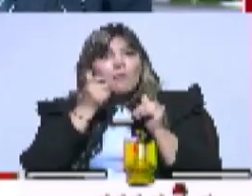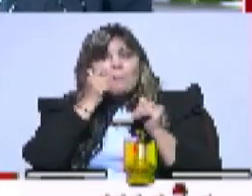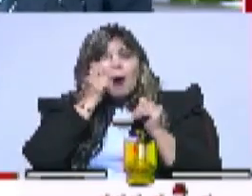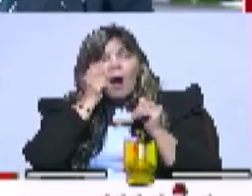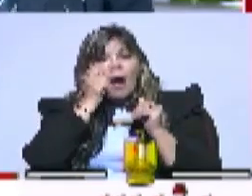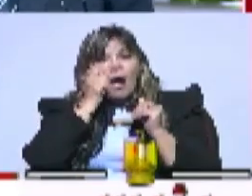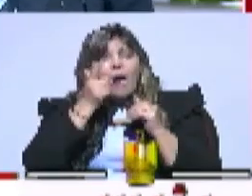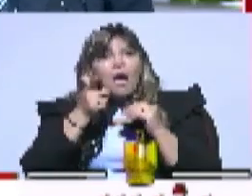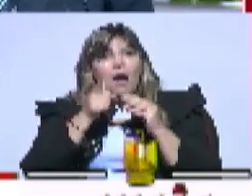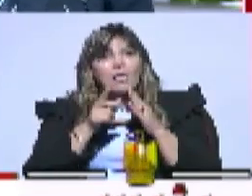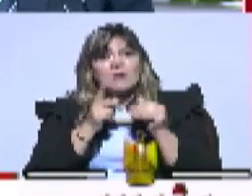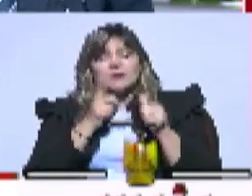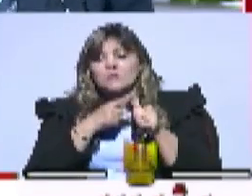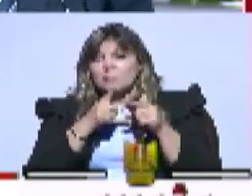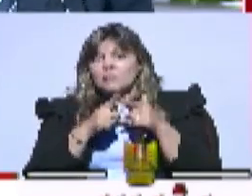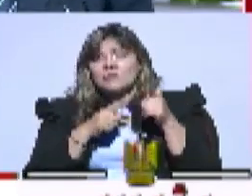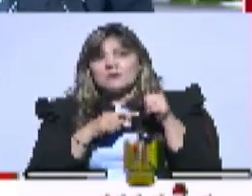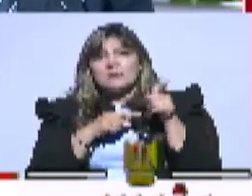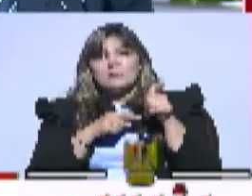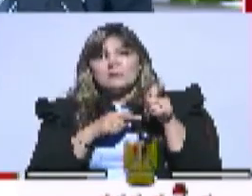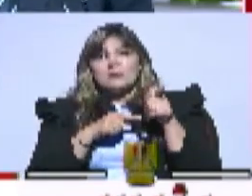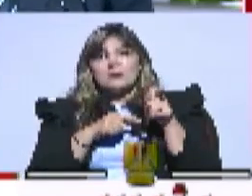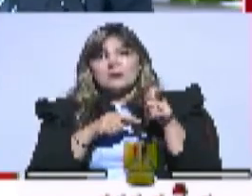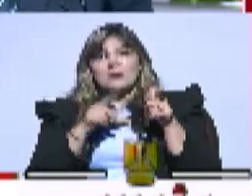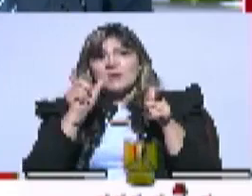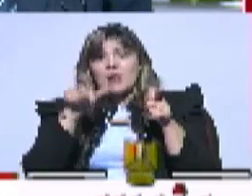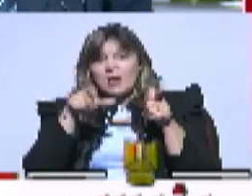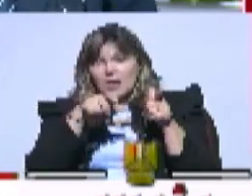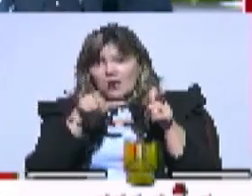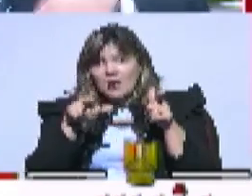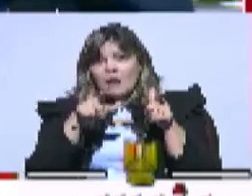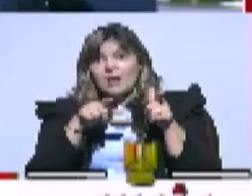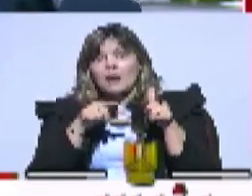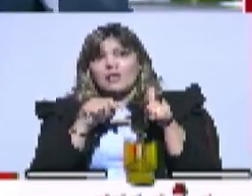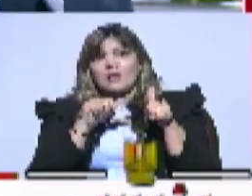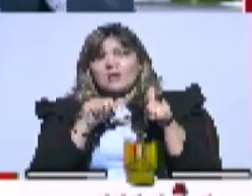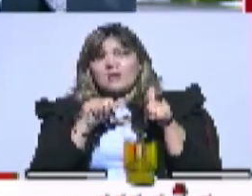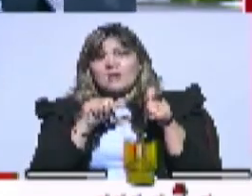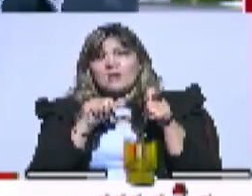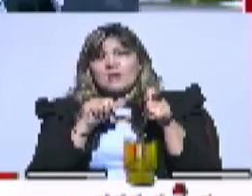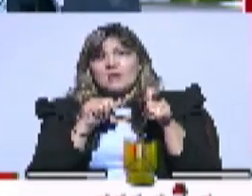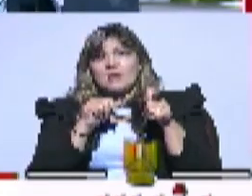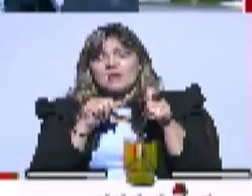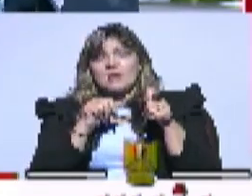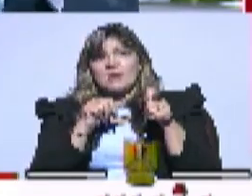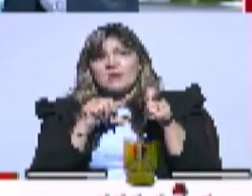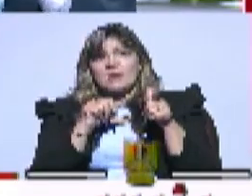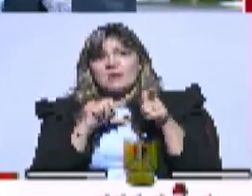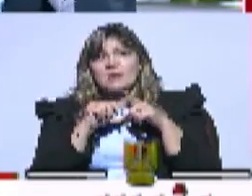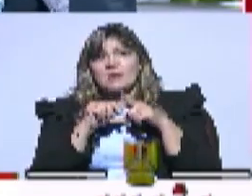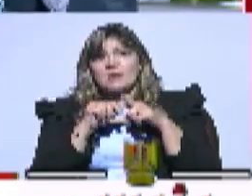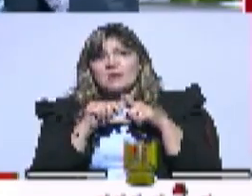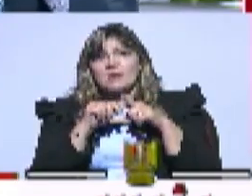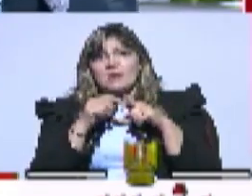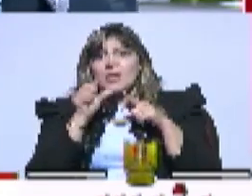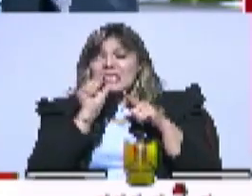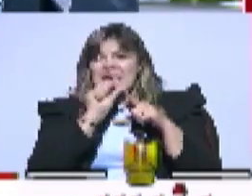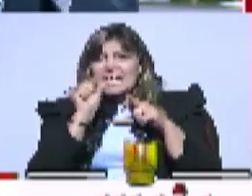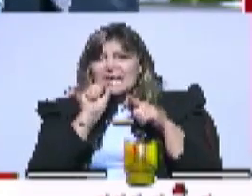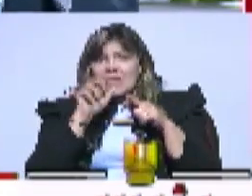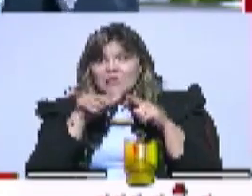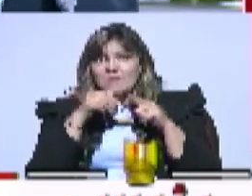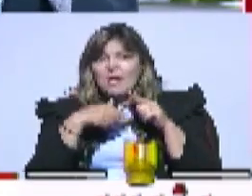أحد. دي نمرة واحد. نمرة اتنين أن هناك أحد الحخامات اللي له كلمة